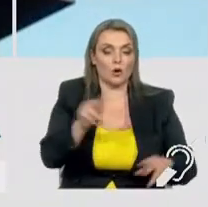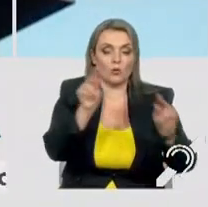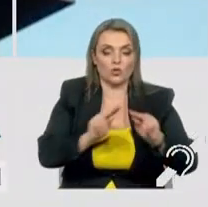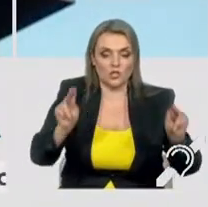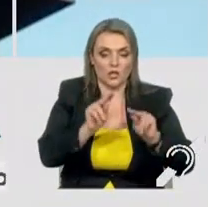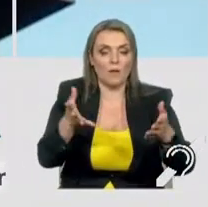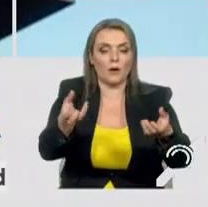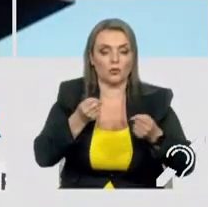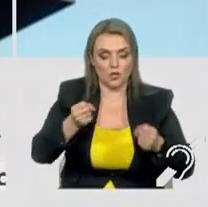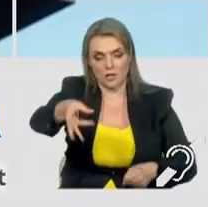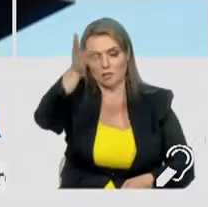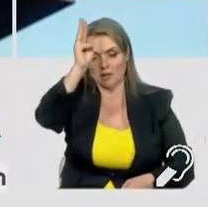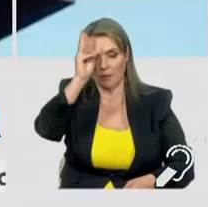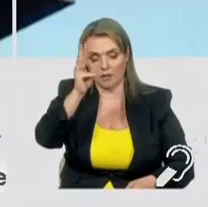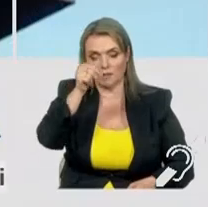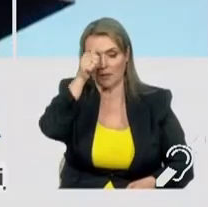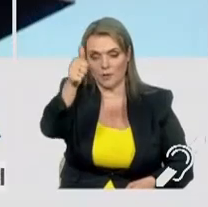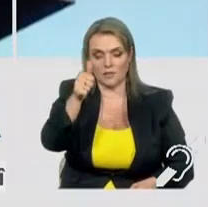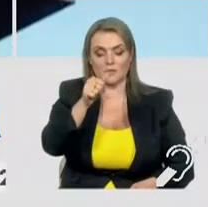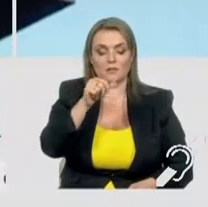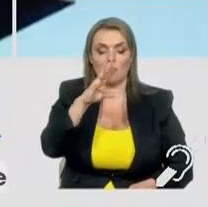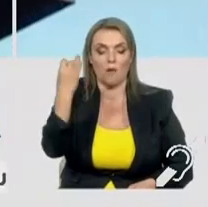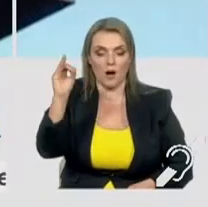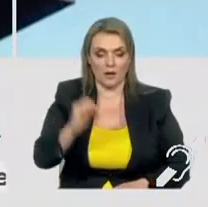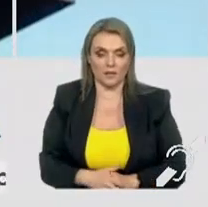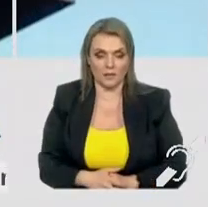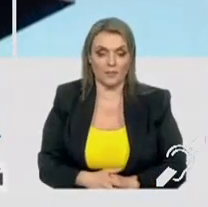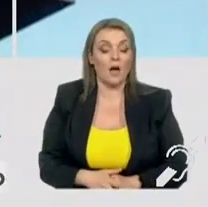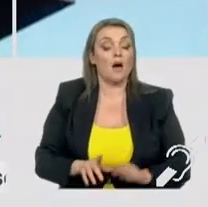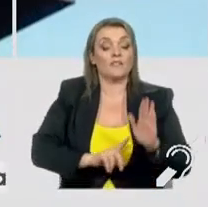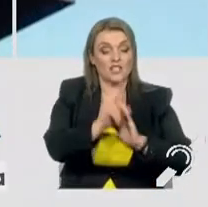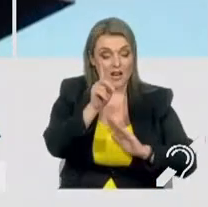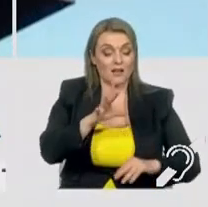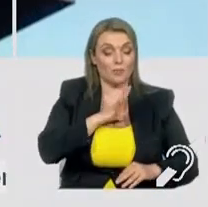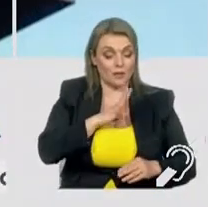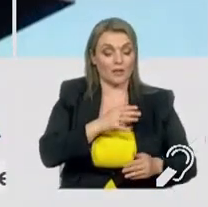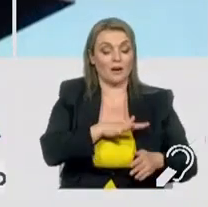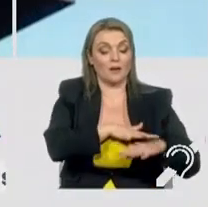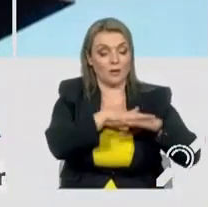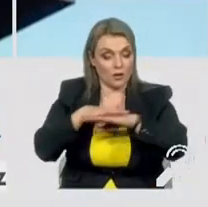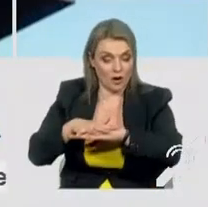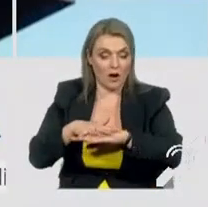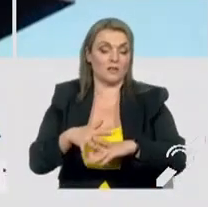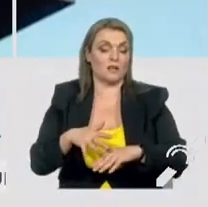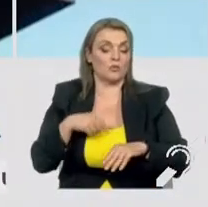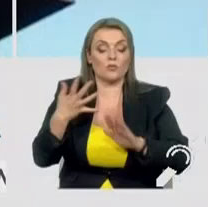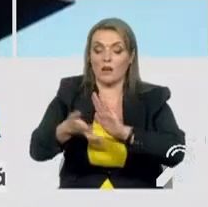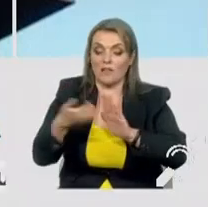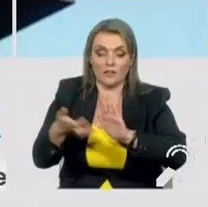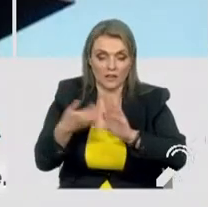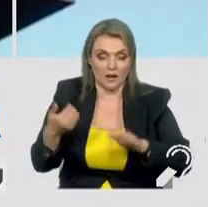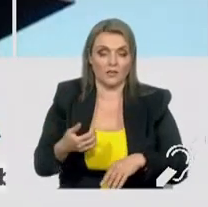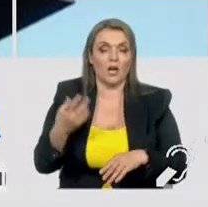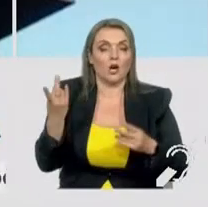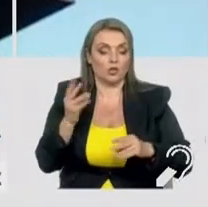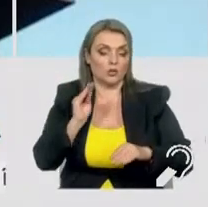primi salariile potrivit secretarului de stat Galina Rusu la bugetul alocat inițial pentru domeniul educației ar mai fi nevoie suplimentar